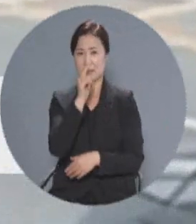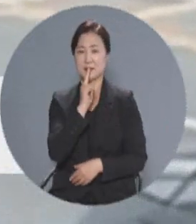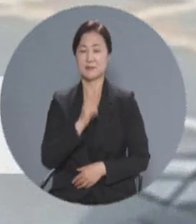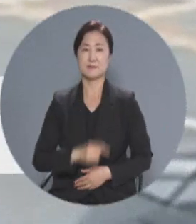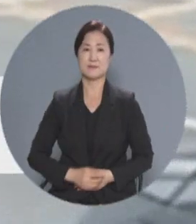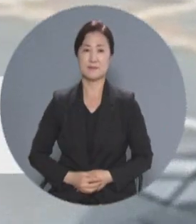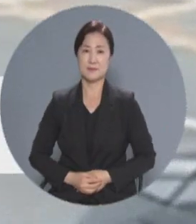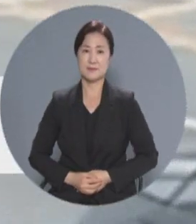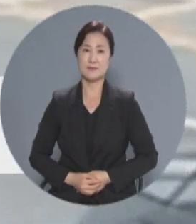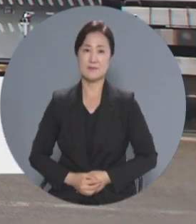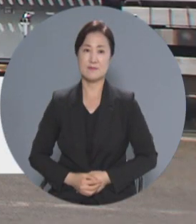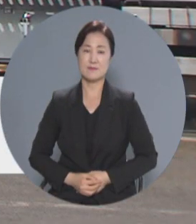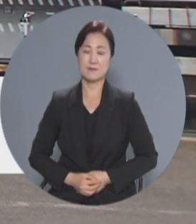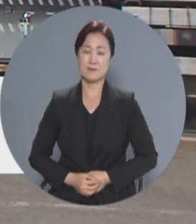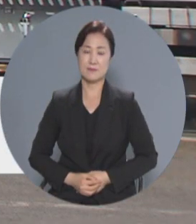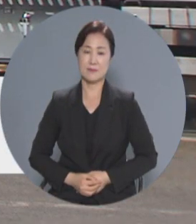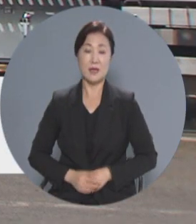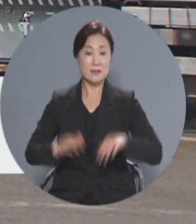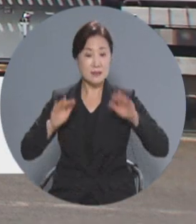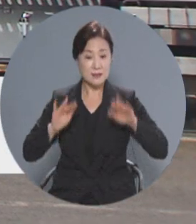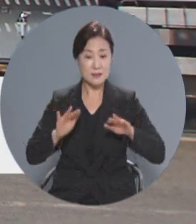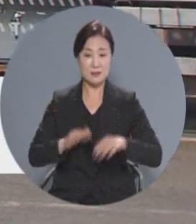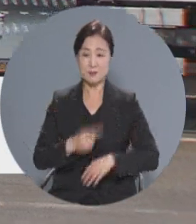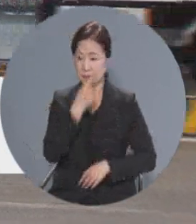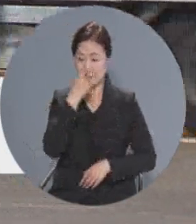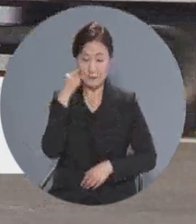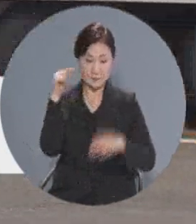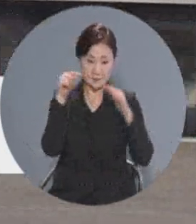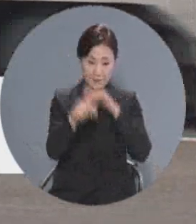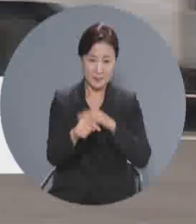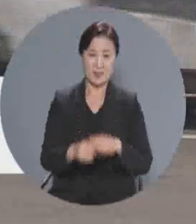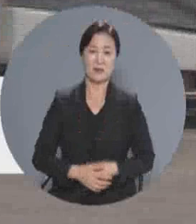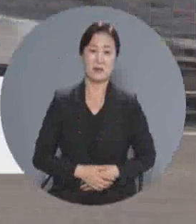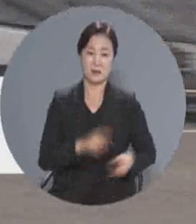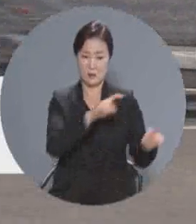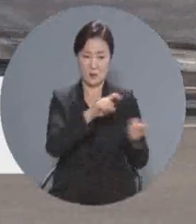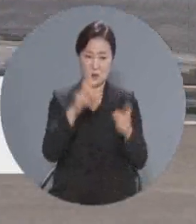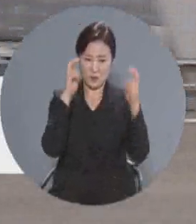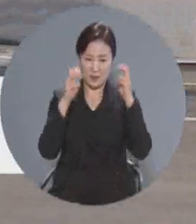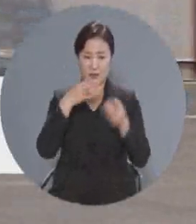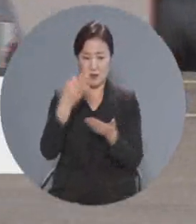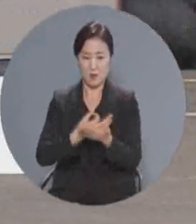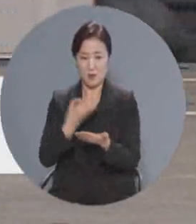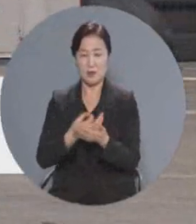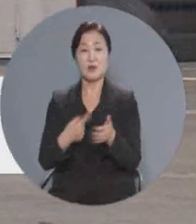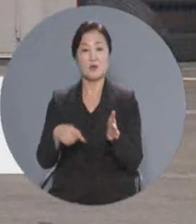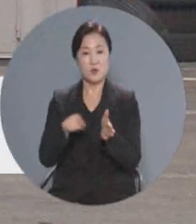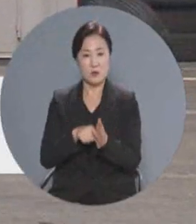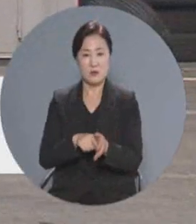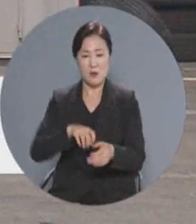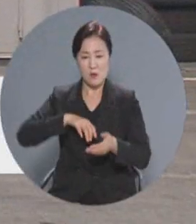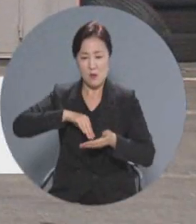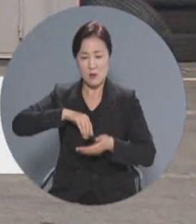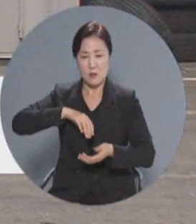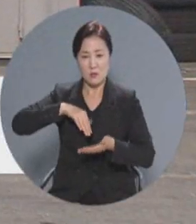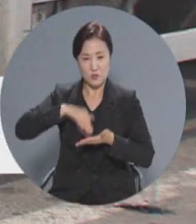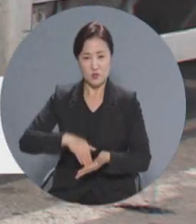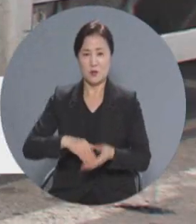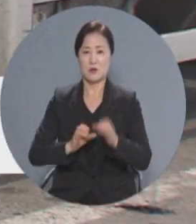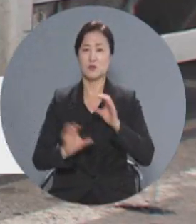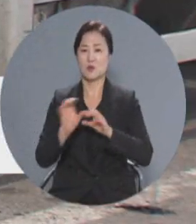목소리가 나오고 있습니다. 현장에서는 운수회사가 이윤을 남기기 위해 과적을 강요하는 경우가